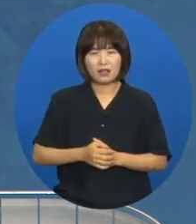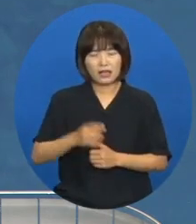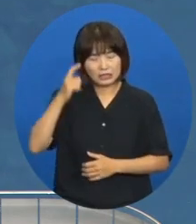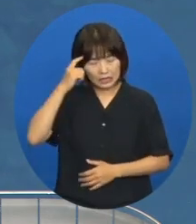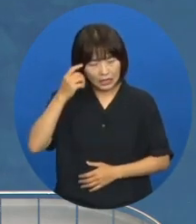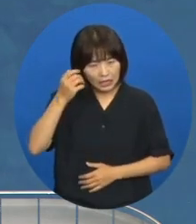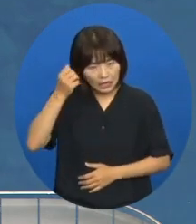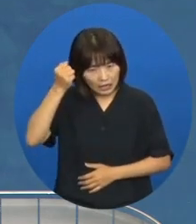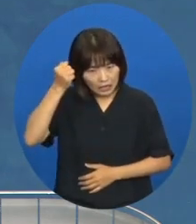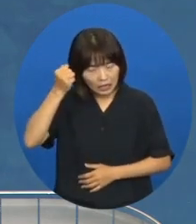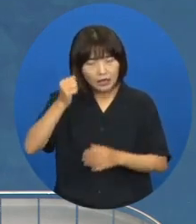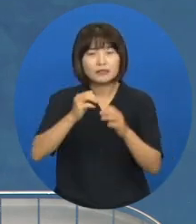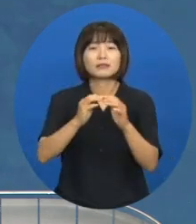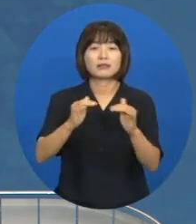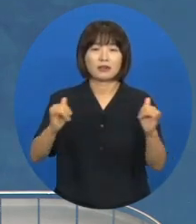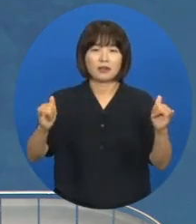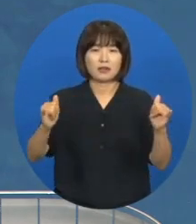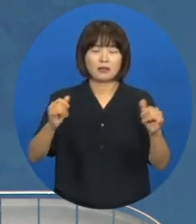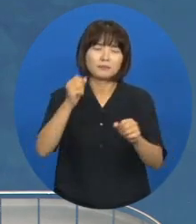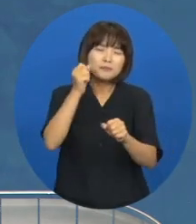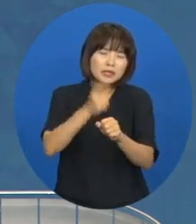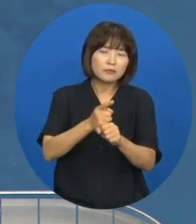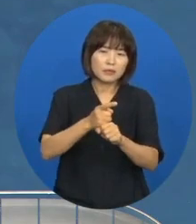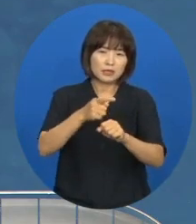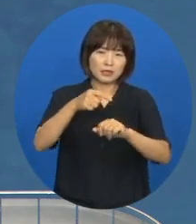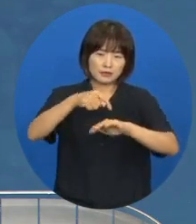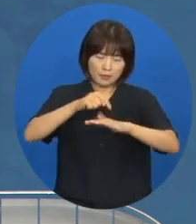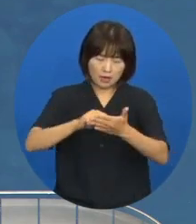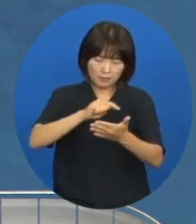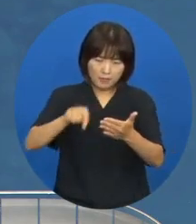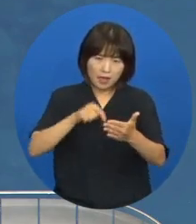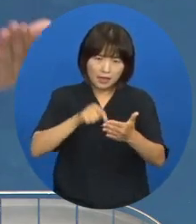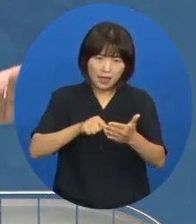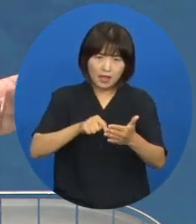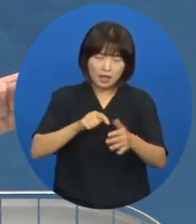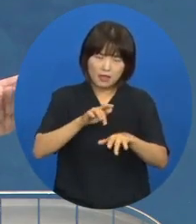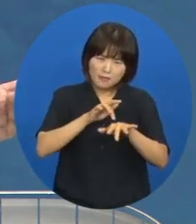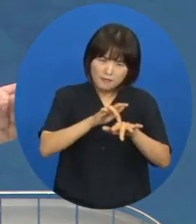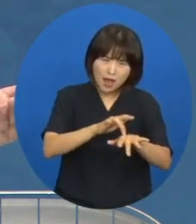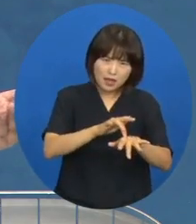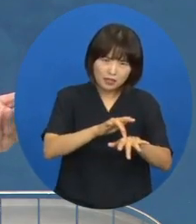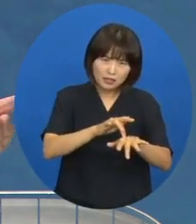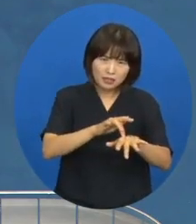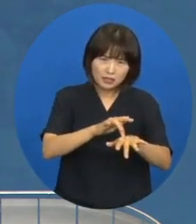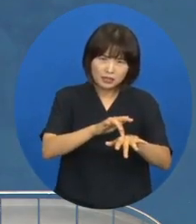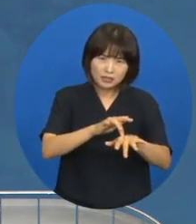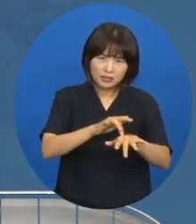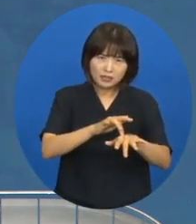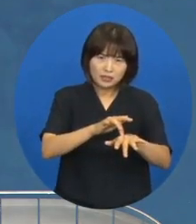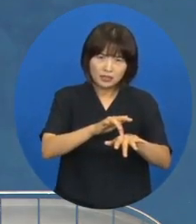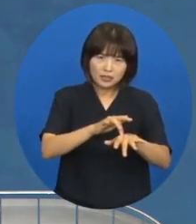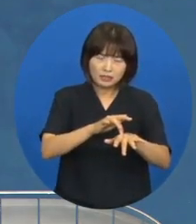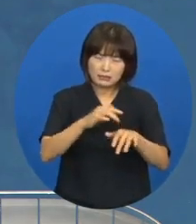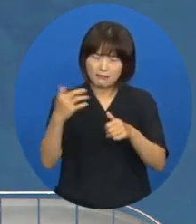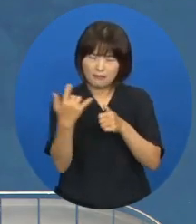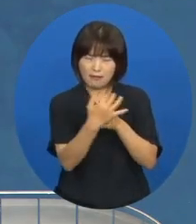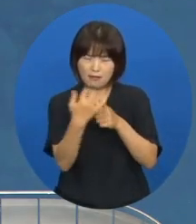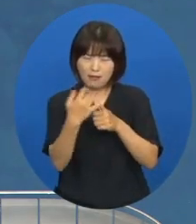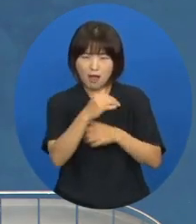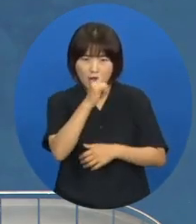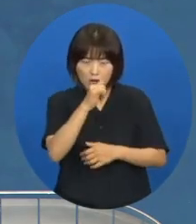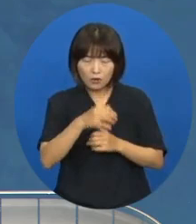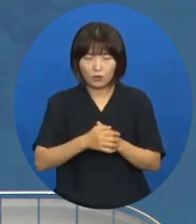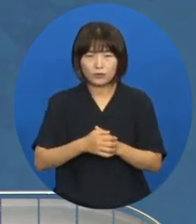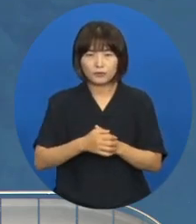생각이 되는 사람들은 이미 마음에 마귀를 상당히 많이 열어놓고 하와가